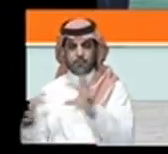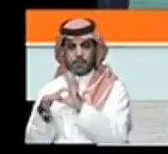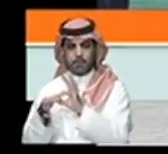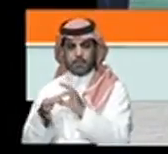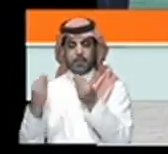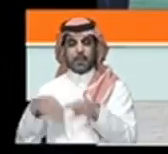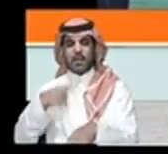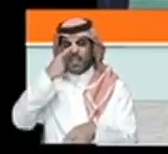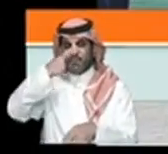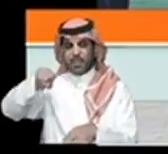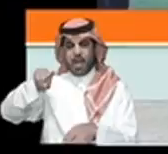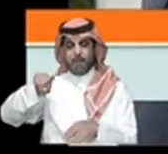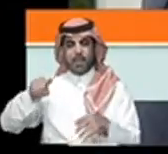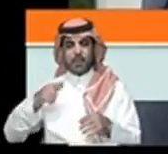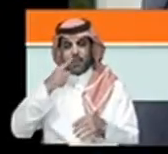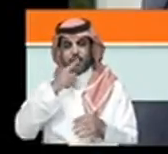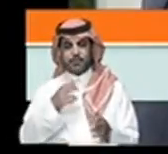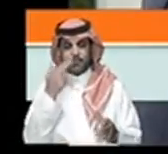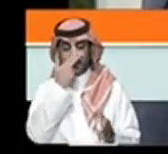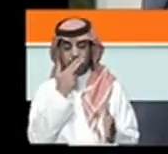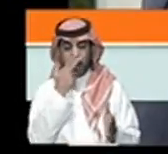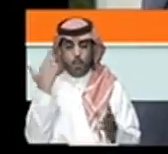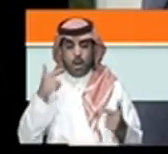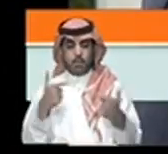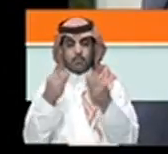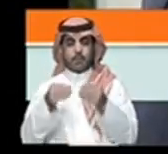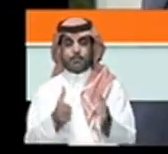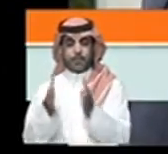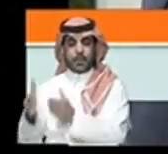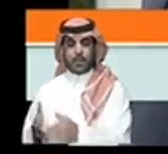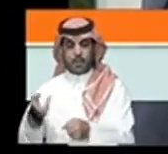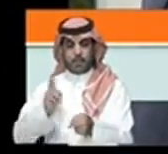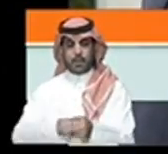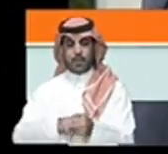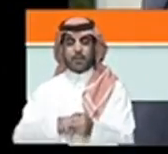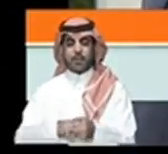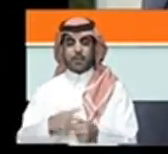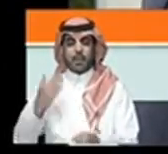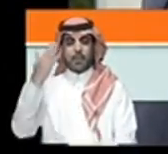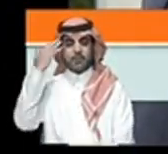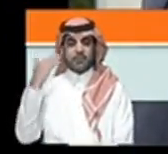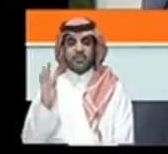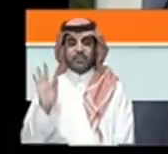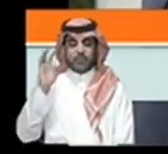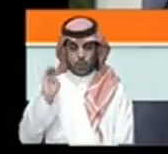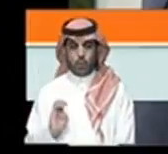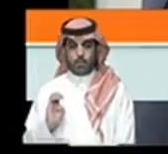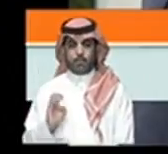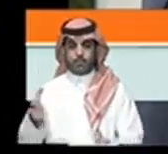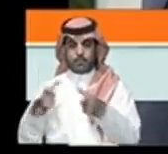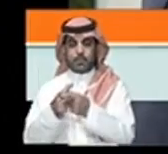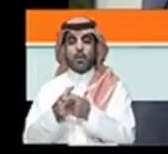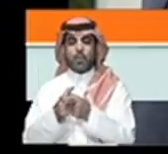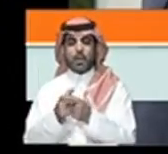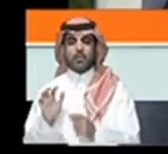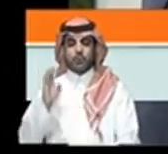فيتنام في فبراير شباط وبعد لحظات سويا وعبر الى كوريا الجنوبيه وانضم لهم الرئيس